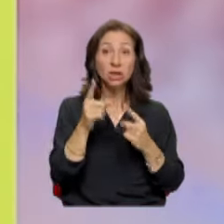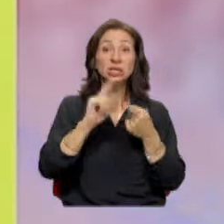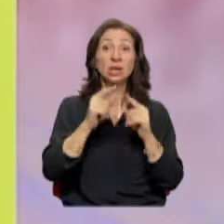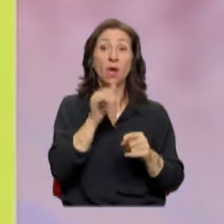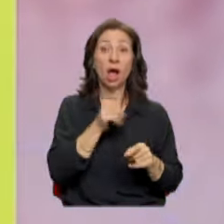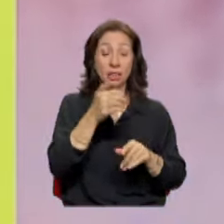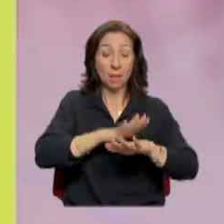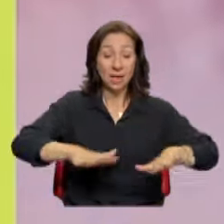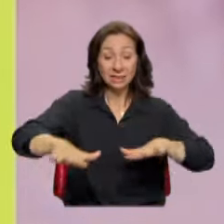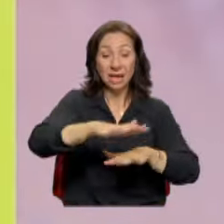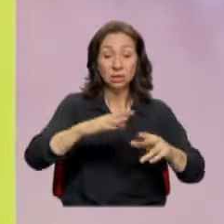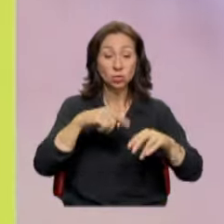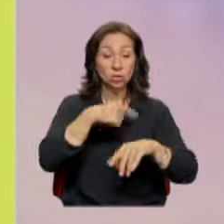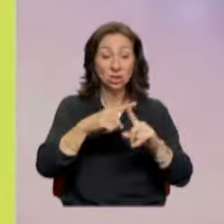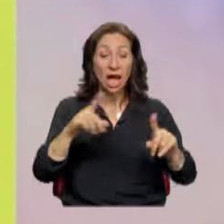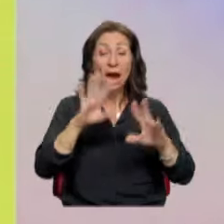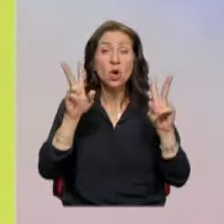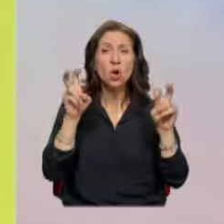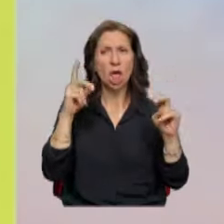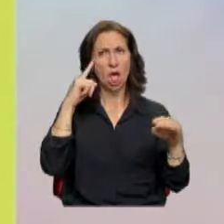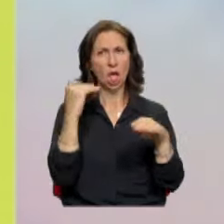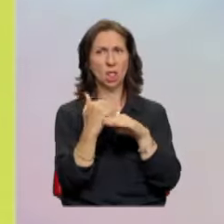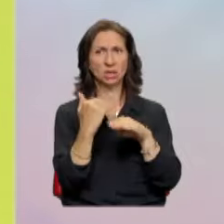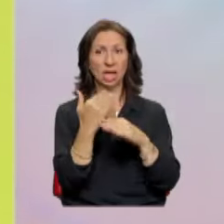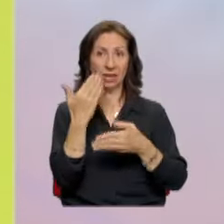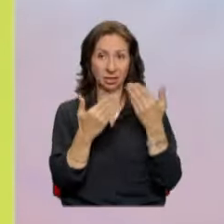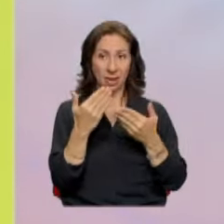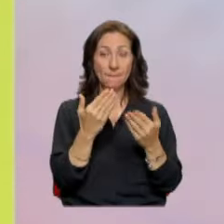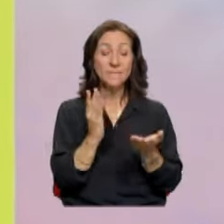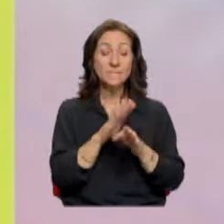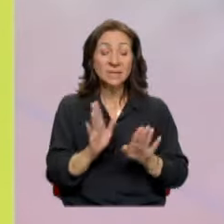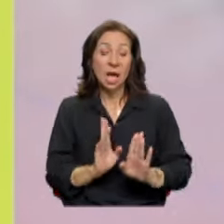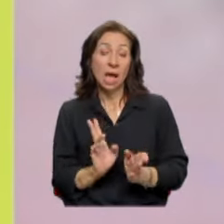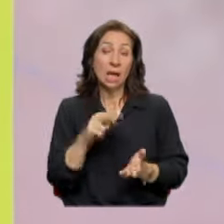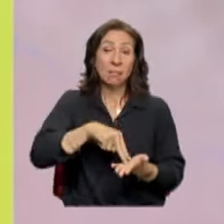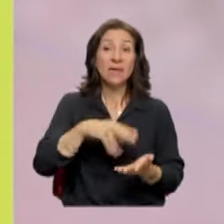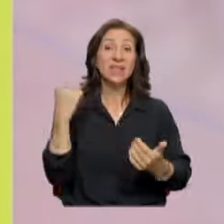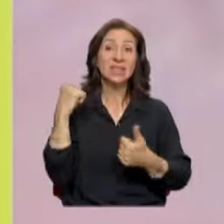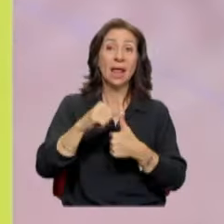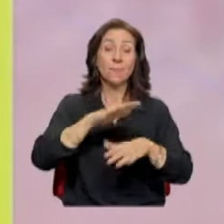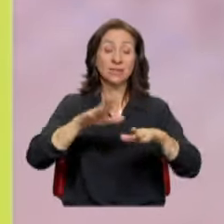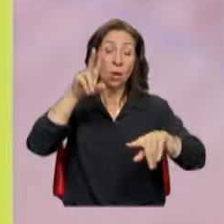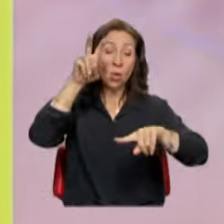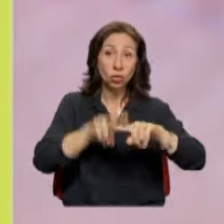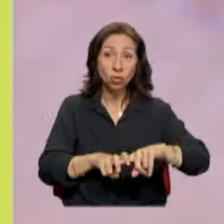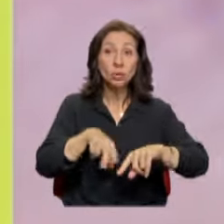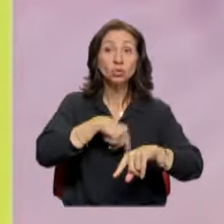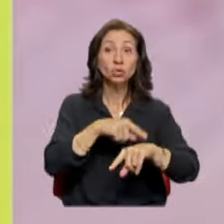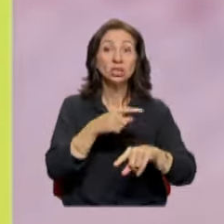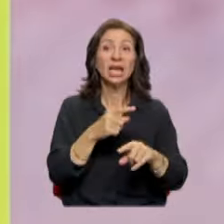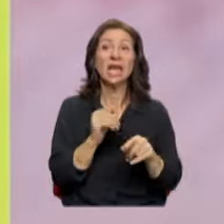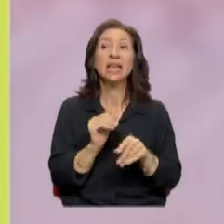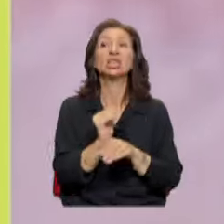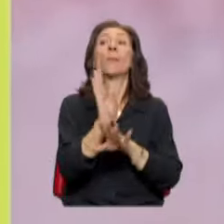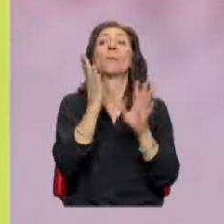altılı masa sürecini ve her konuda anlaştıklarını anlattı masadan kalkma ve tekrar masaya dönme süreci